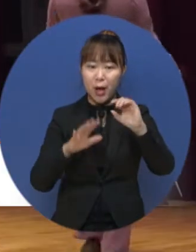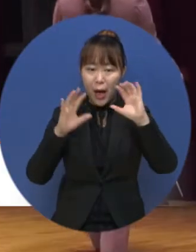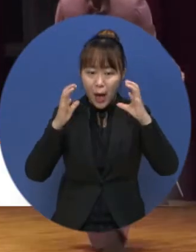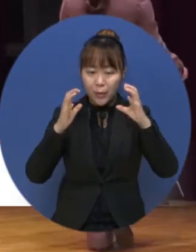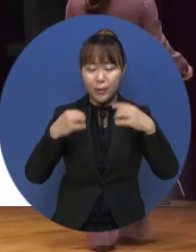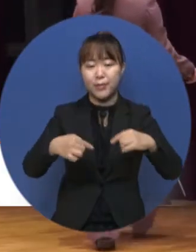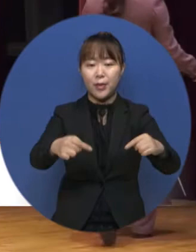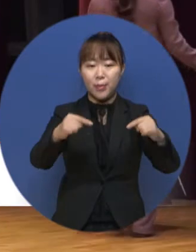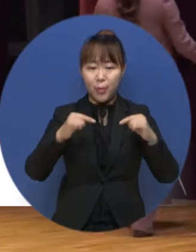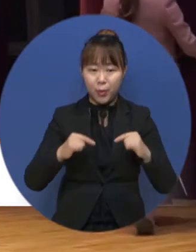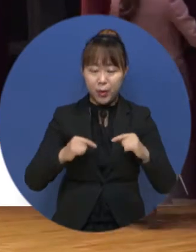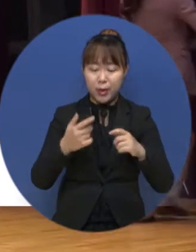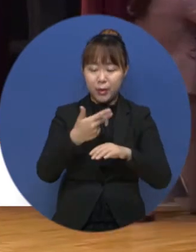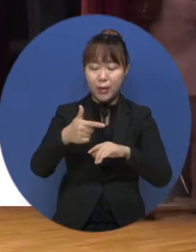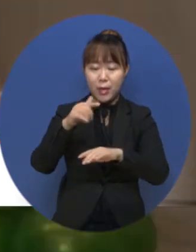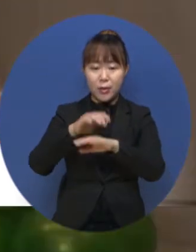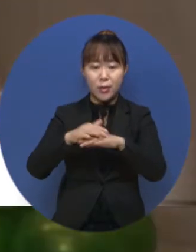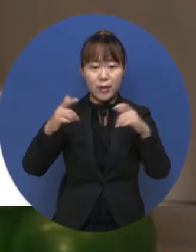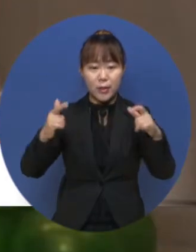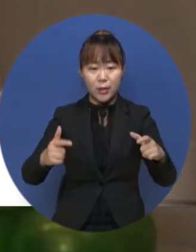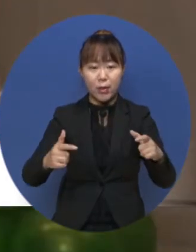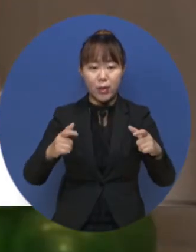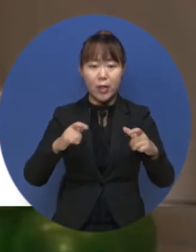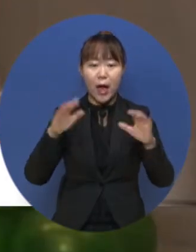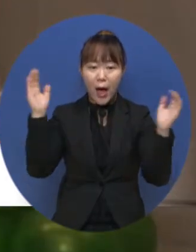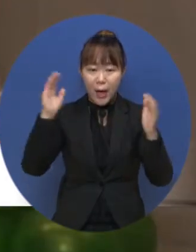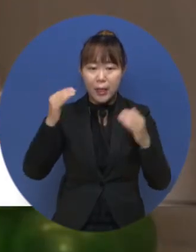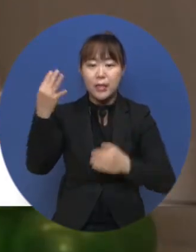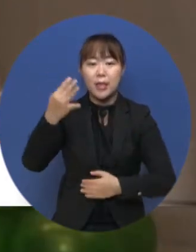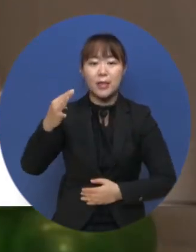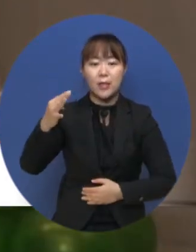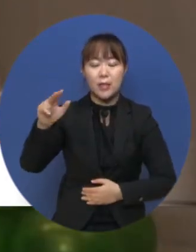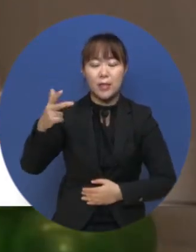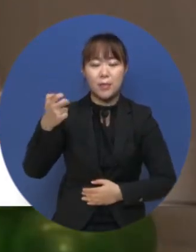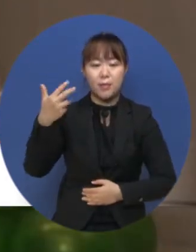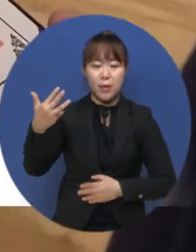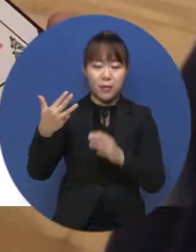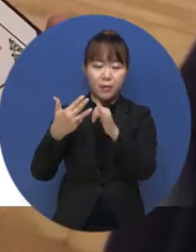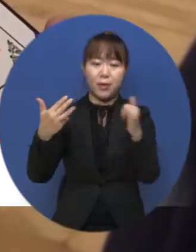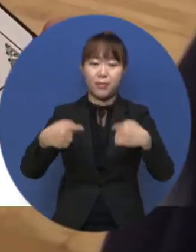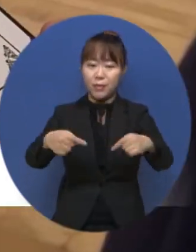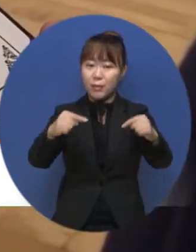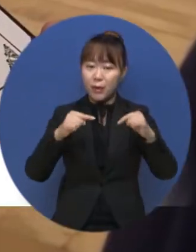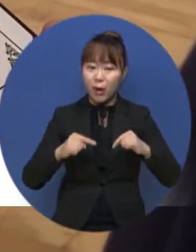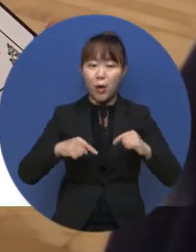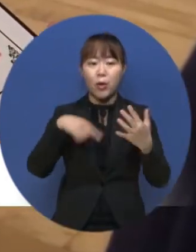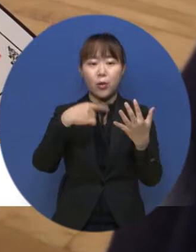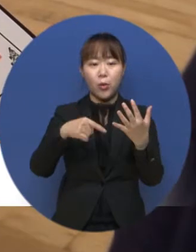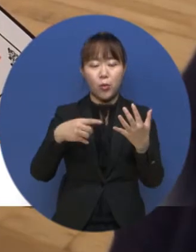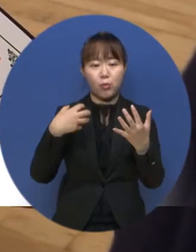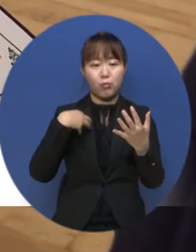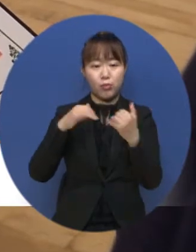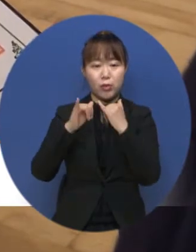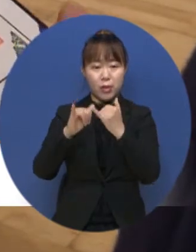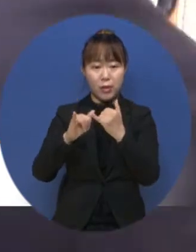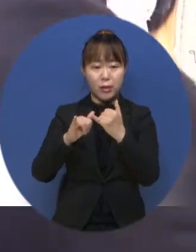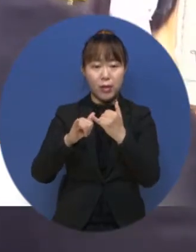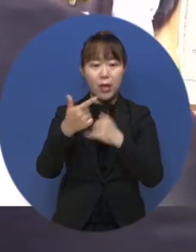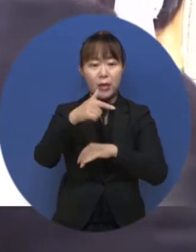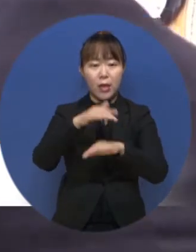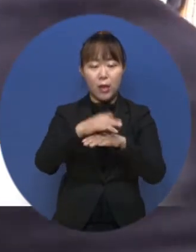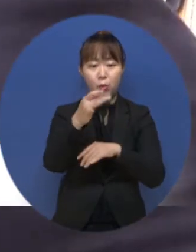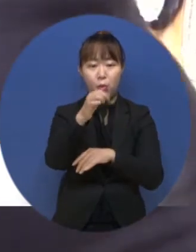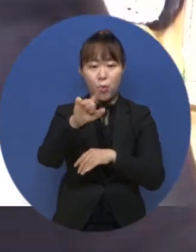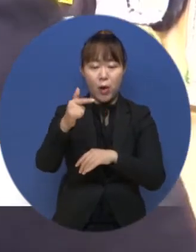아동들이 참석하였고 대전 지역에서는 학생 4,078명이 참여하였으며 교육부 장관상에 대전